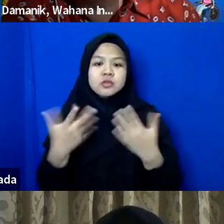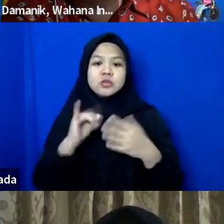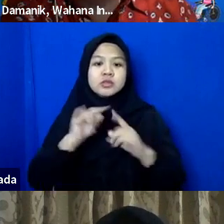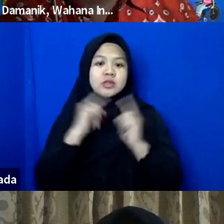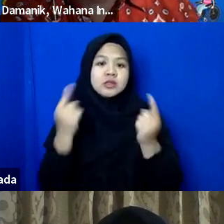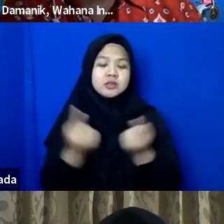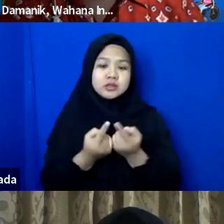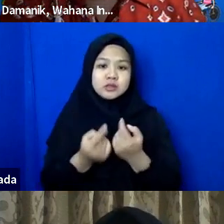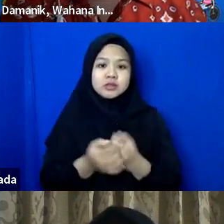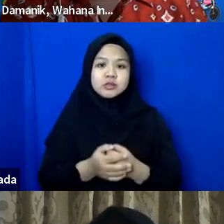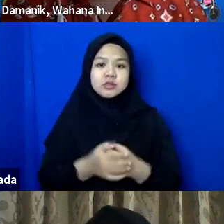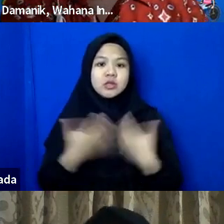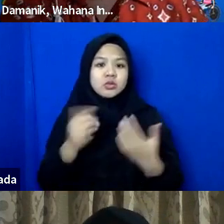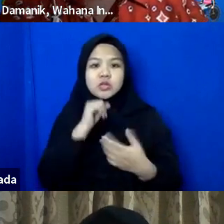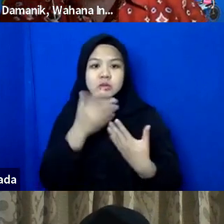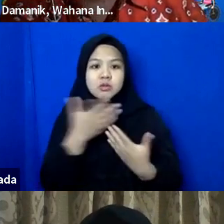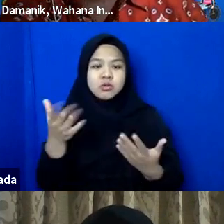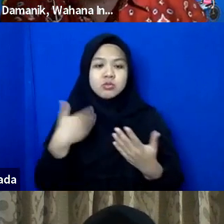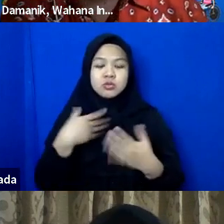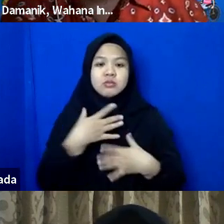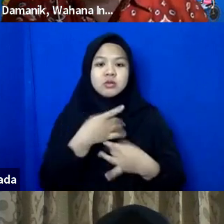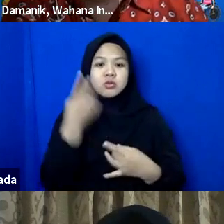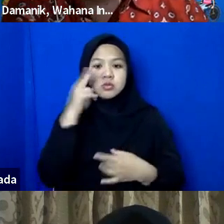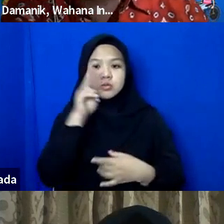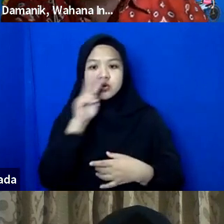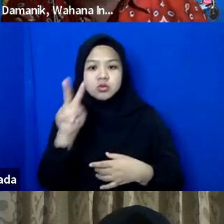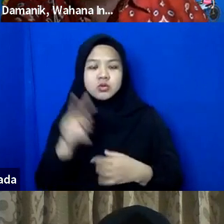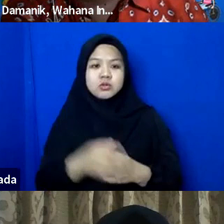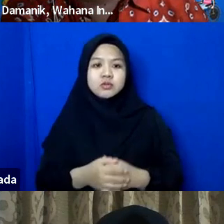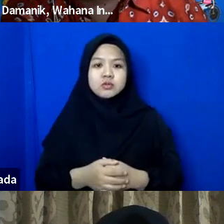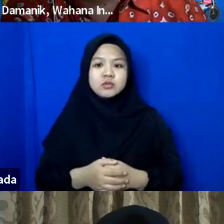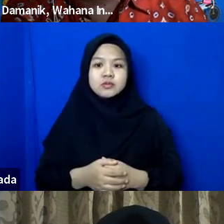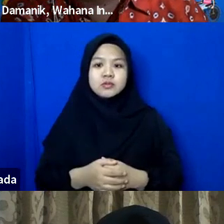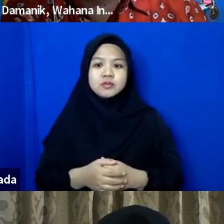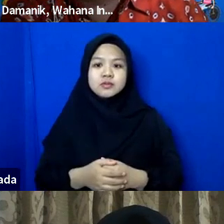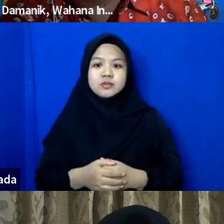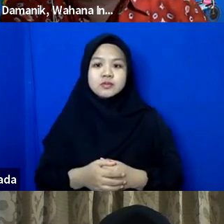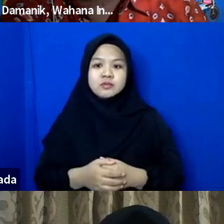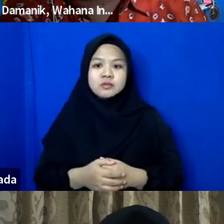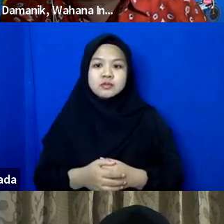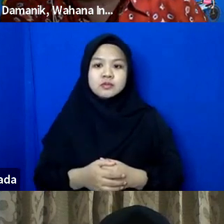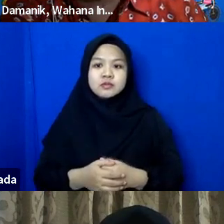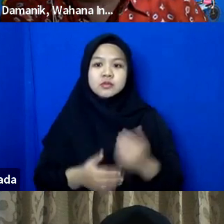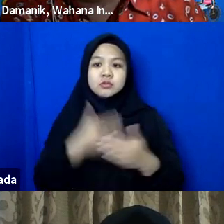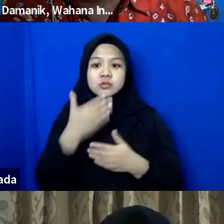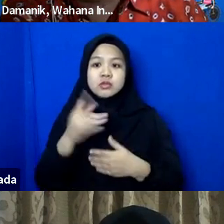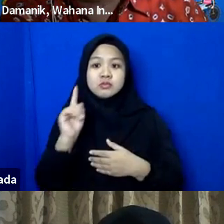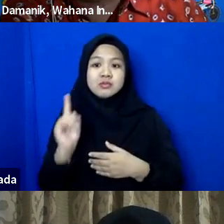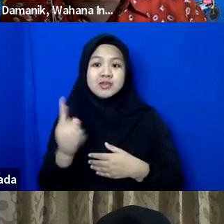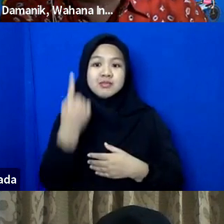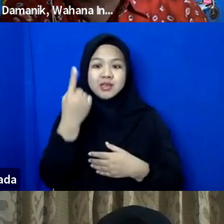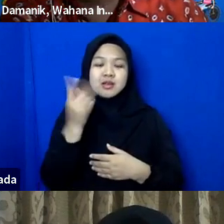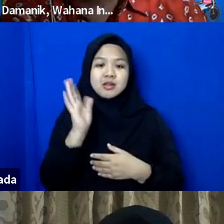instansi atau siapapun yang berminat untuk menonton nah kemudian menanti premiernya akan kita